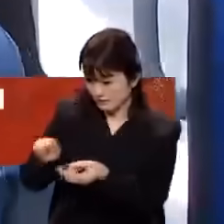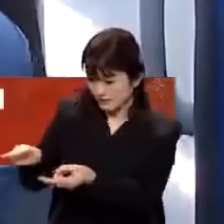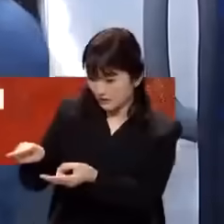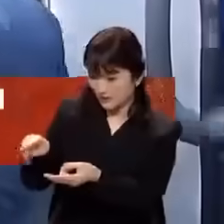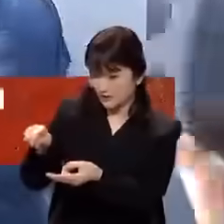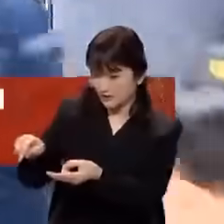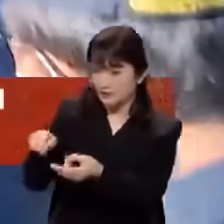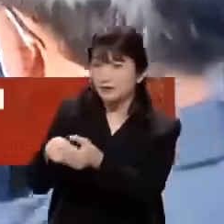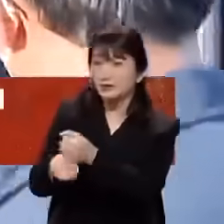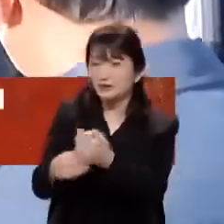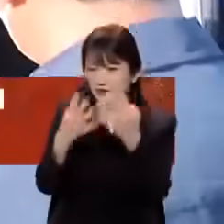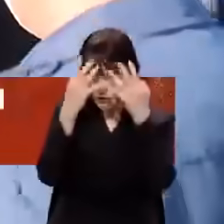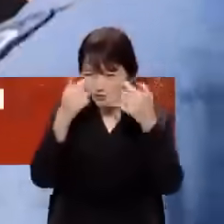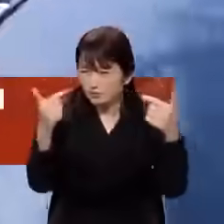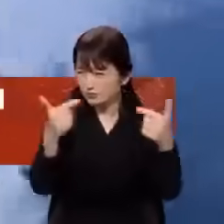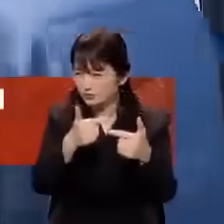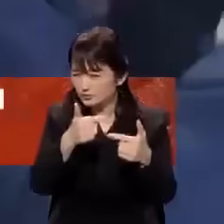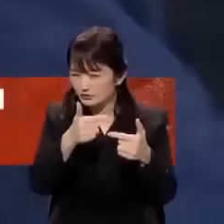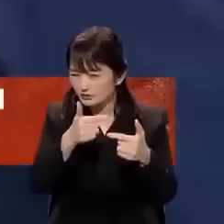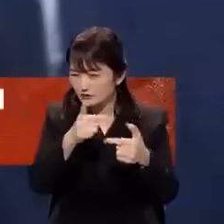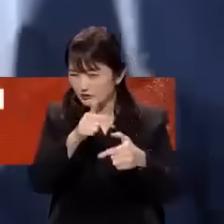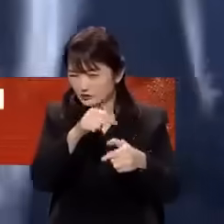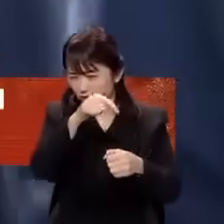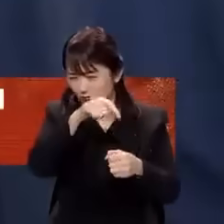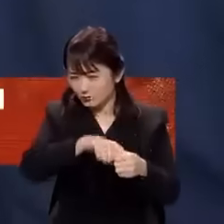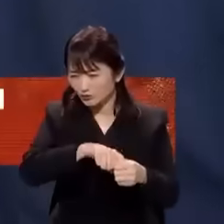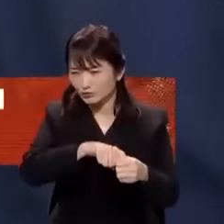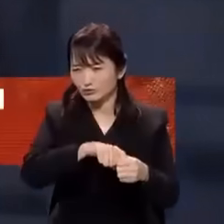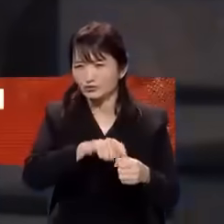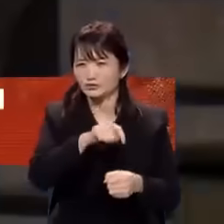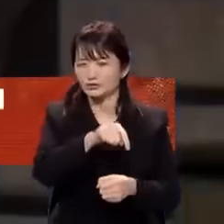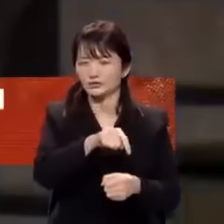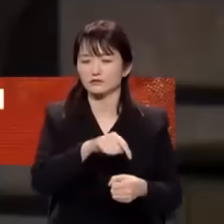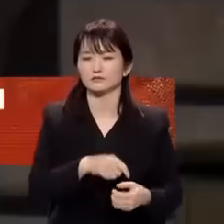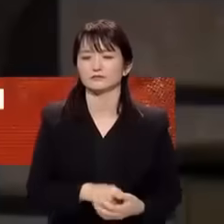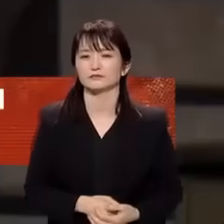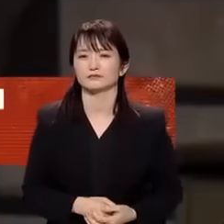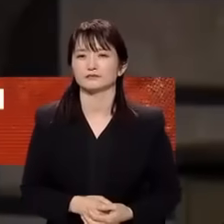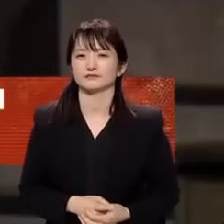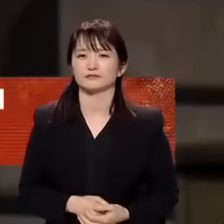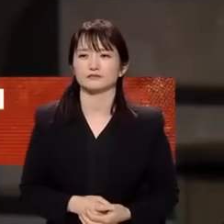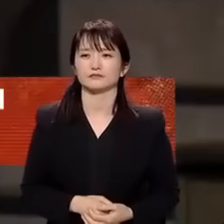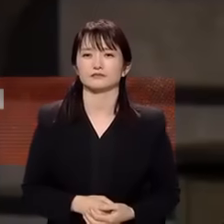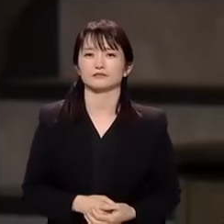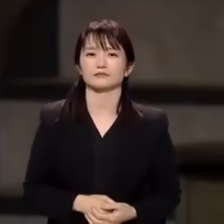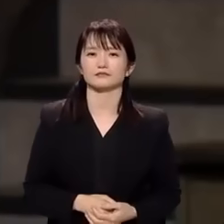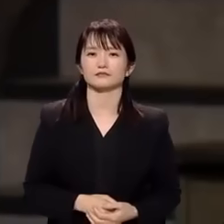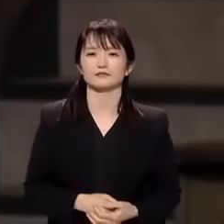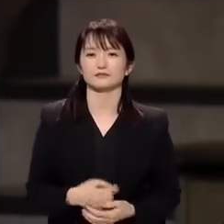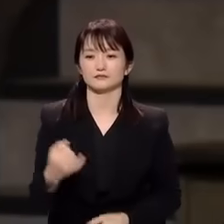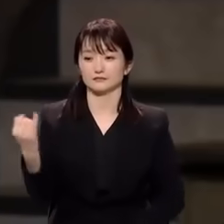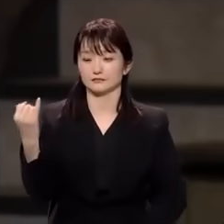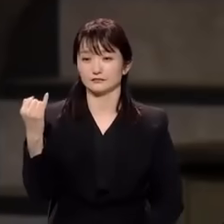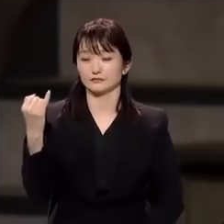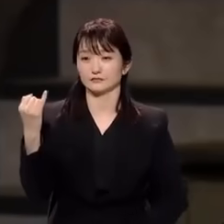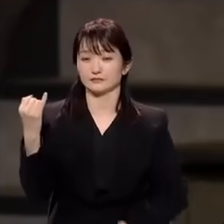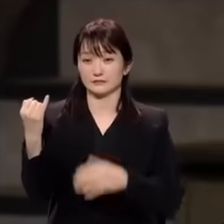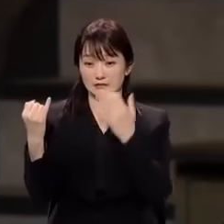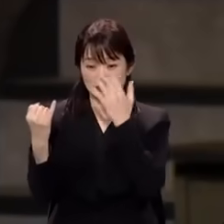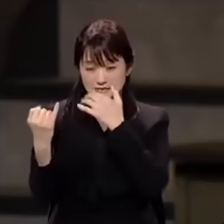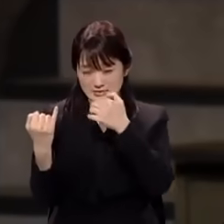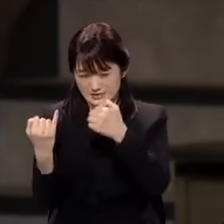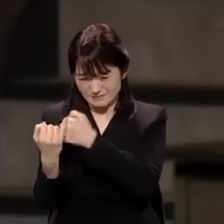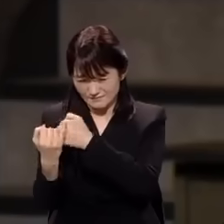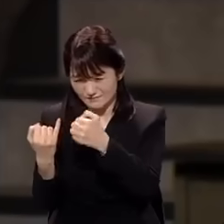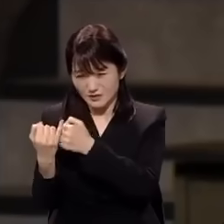아니냐 저 저도 그렇게 생각을 하는데 그것에 대한 진정성을 의심을 하고 있으니까 그래서 여성에 대한 성폭행이 저게